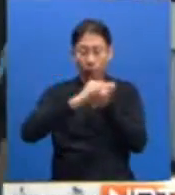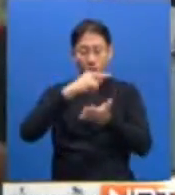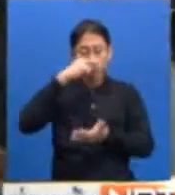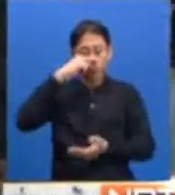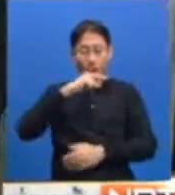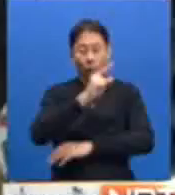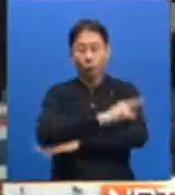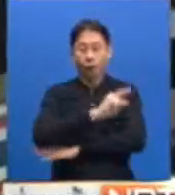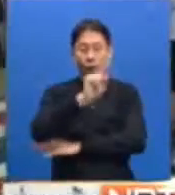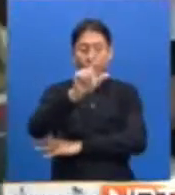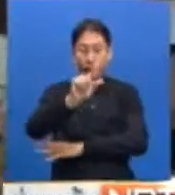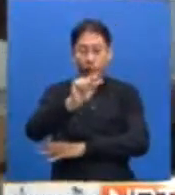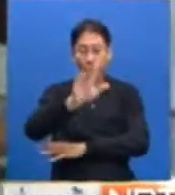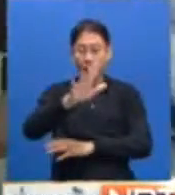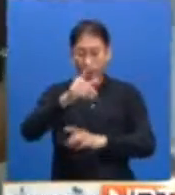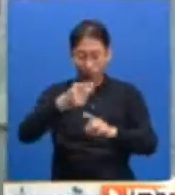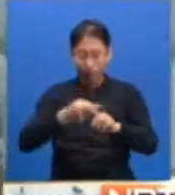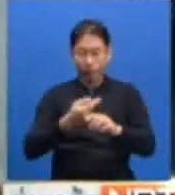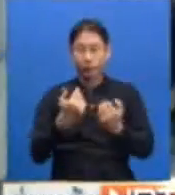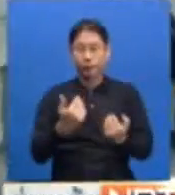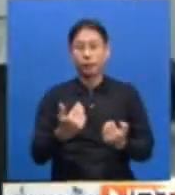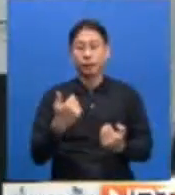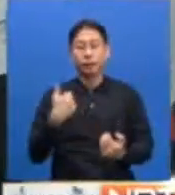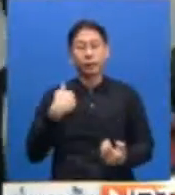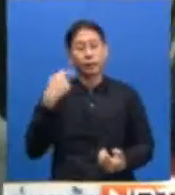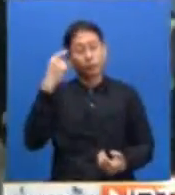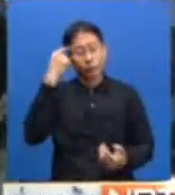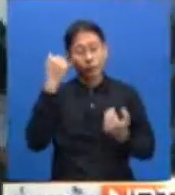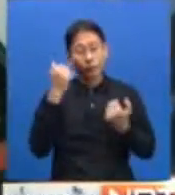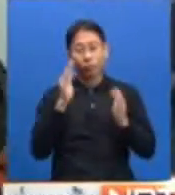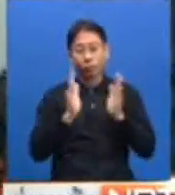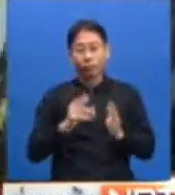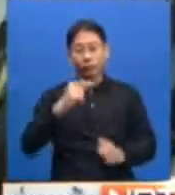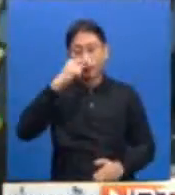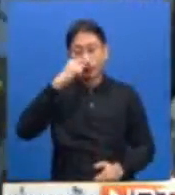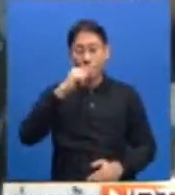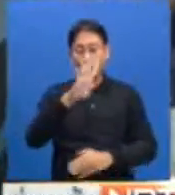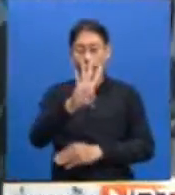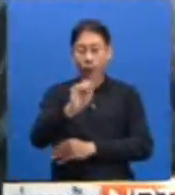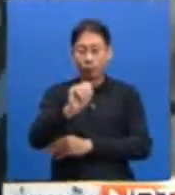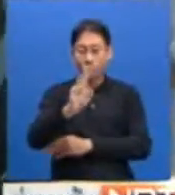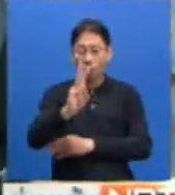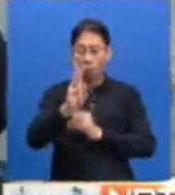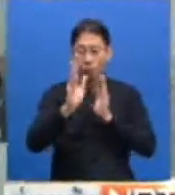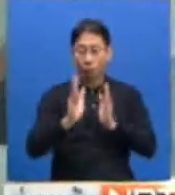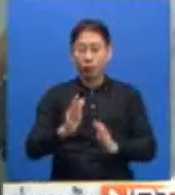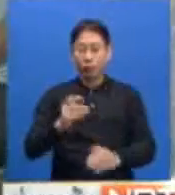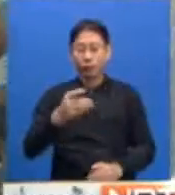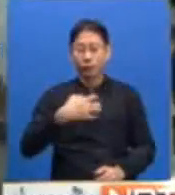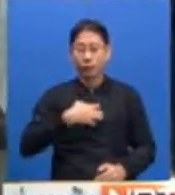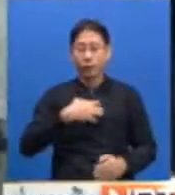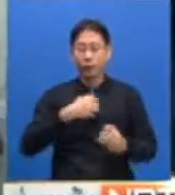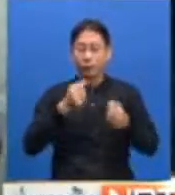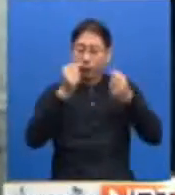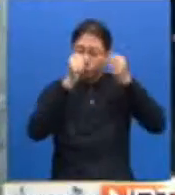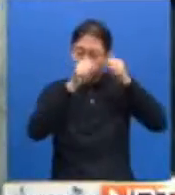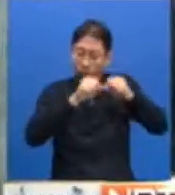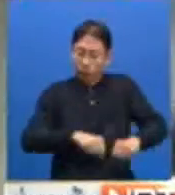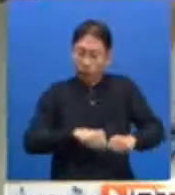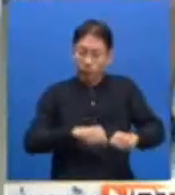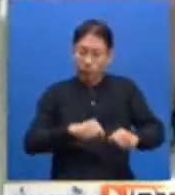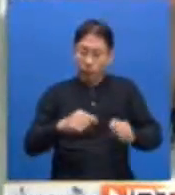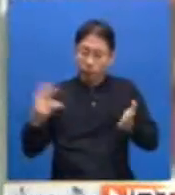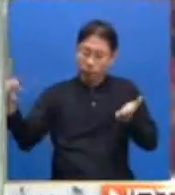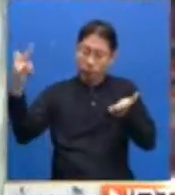25สิงหาคมที่จะถึงนี้แล้วล่ะค่ะนอกจากนี้นะคะยังมีคนไทยอีก46คนอยู่ระหว่างการตัดสินใจว่าจะเดินท